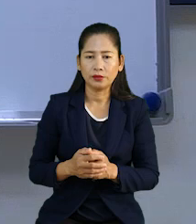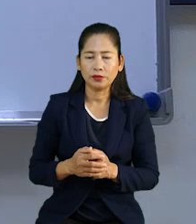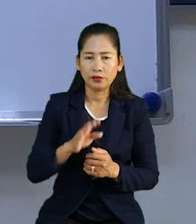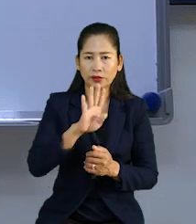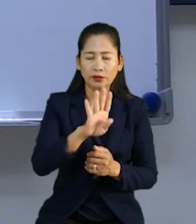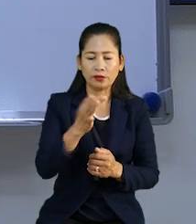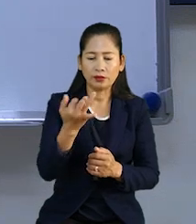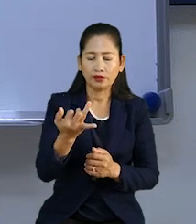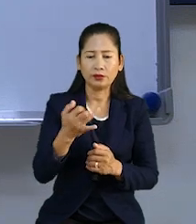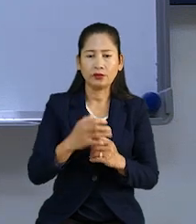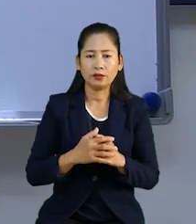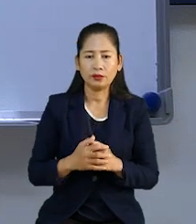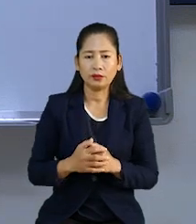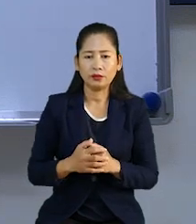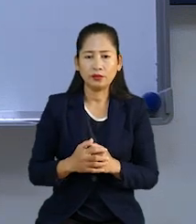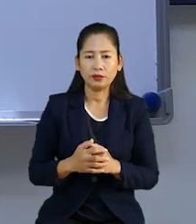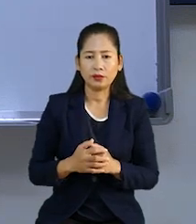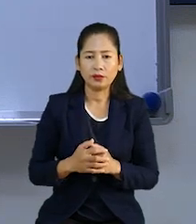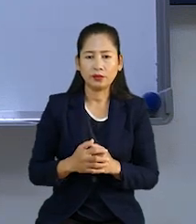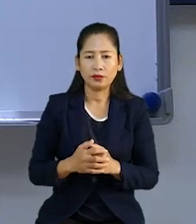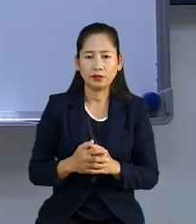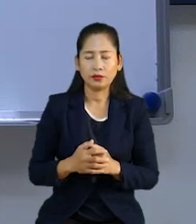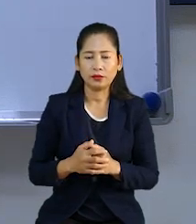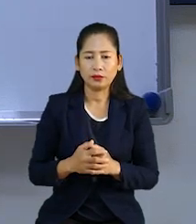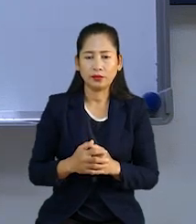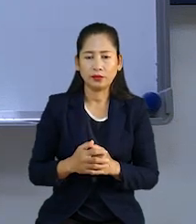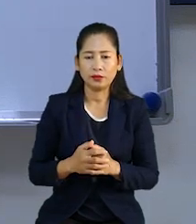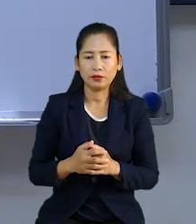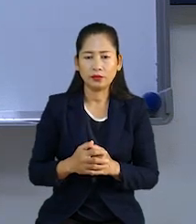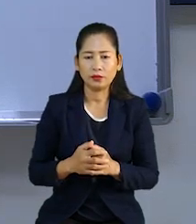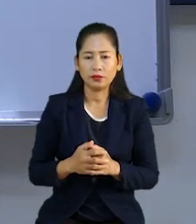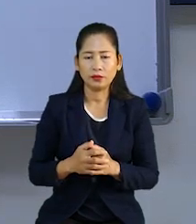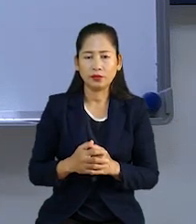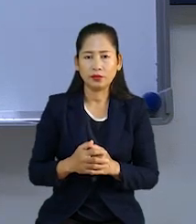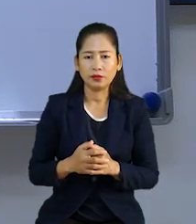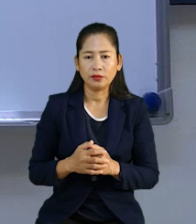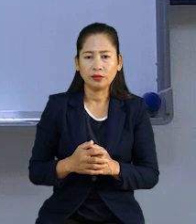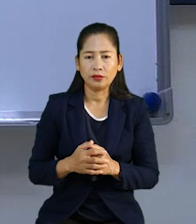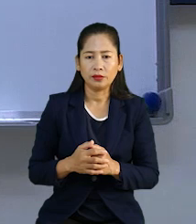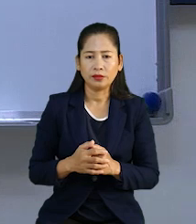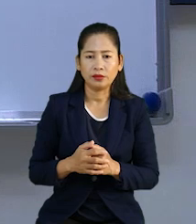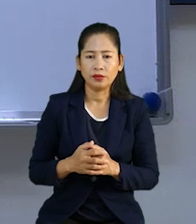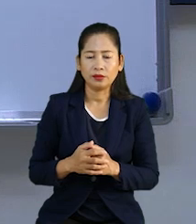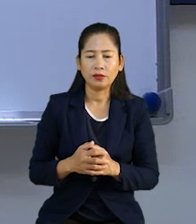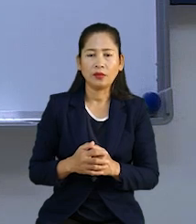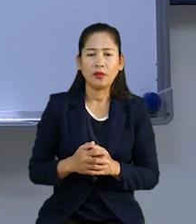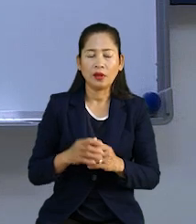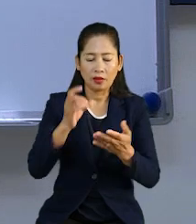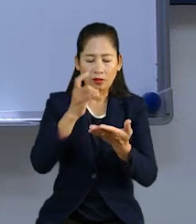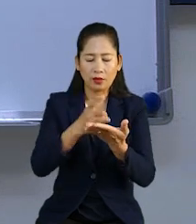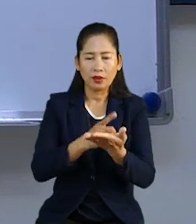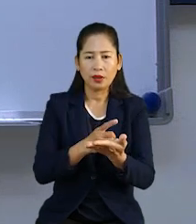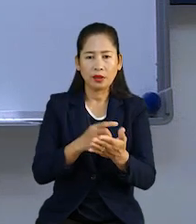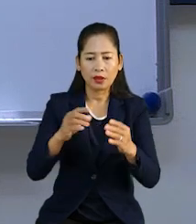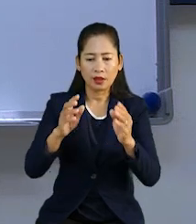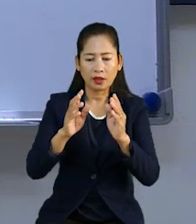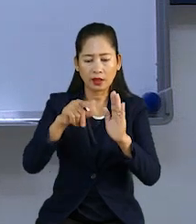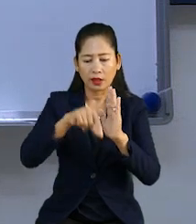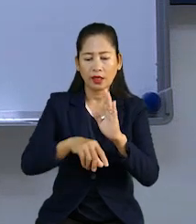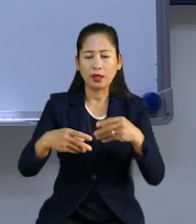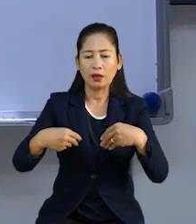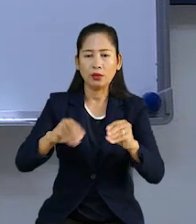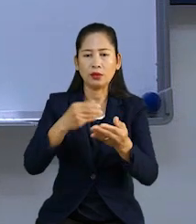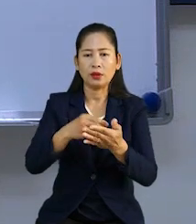sắp pram phì. Chà, sai sắp pram. Ní. Mê riêng rồi bỏ dương cư ca lúa